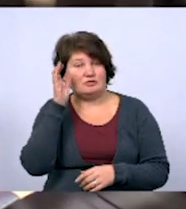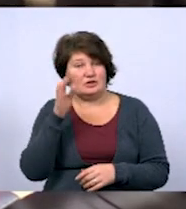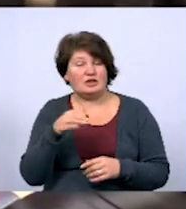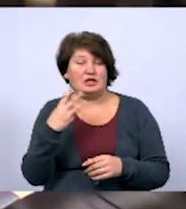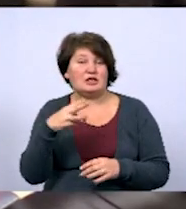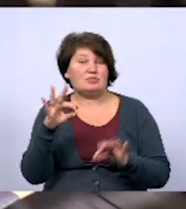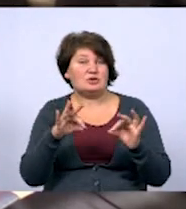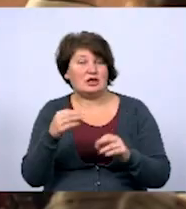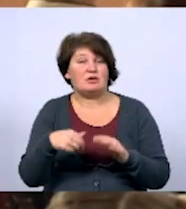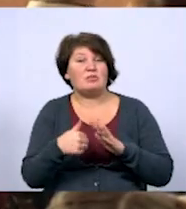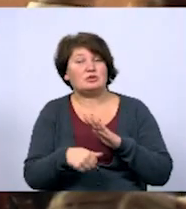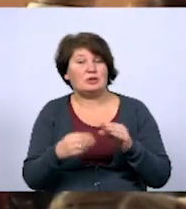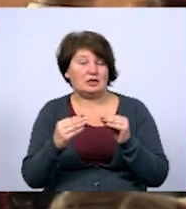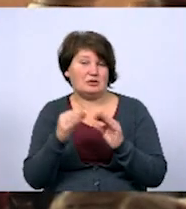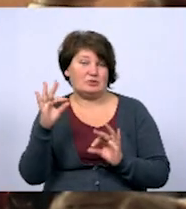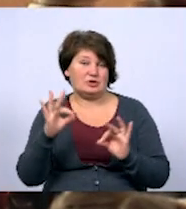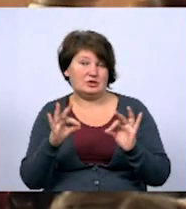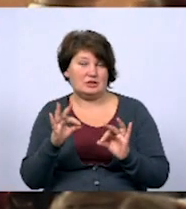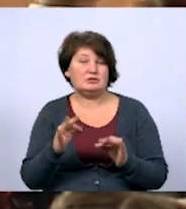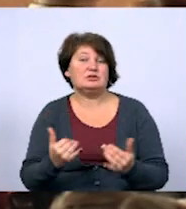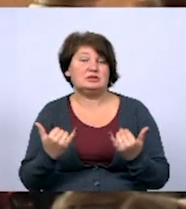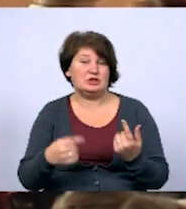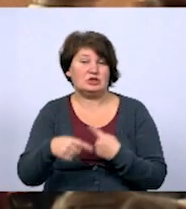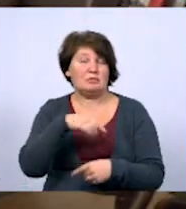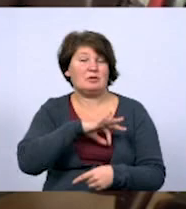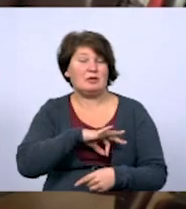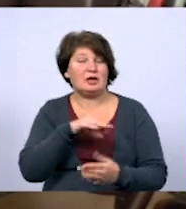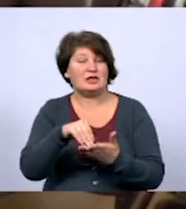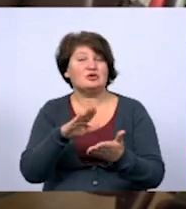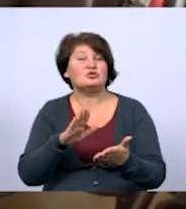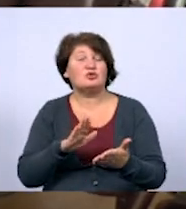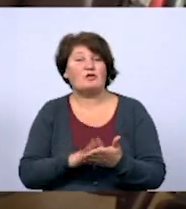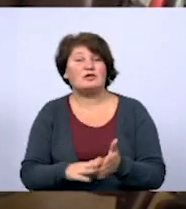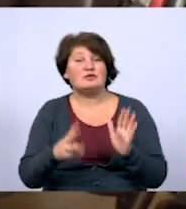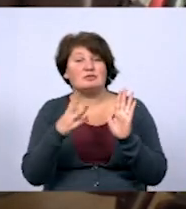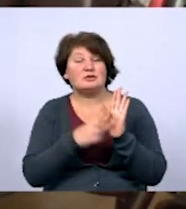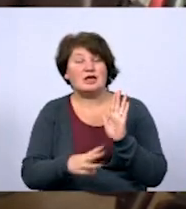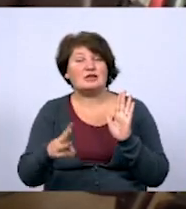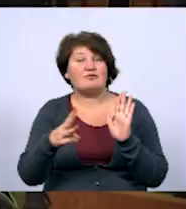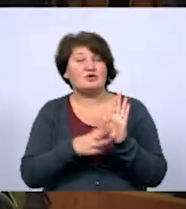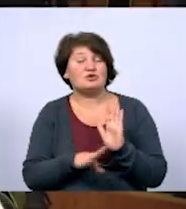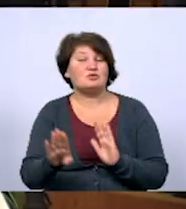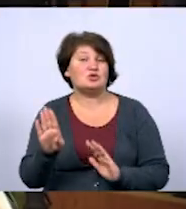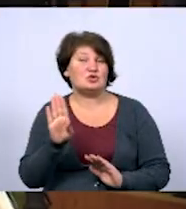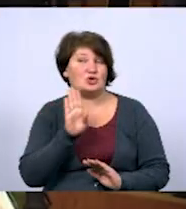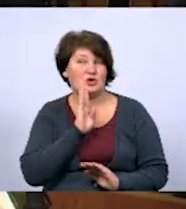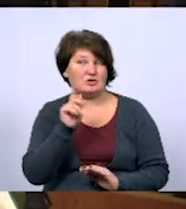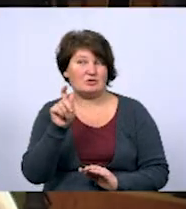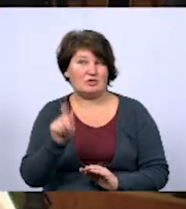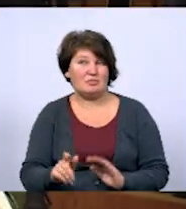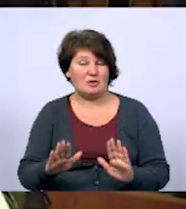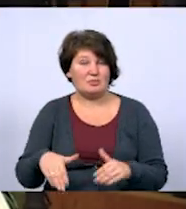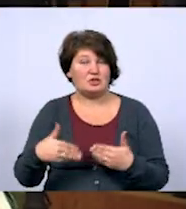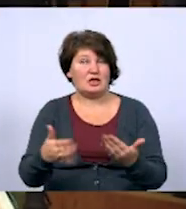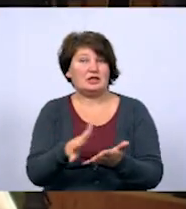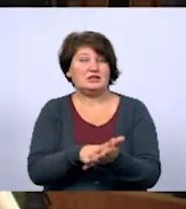безробітними, 10% – діючі підприємниці. Зареєструвалося 88 жінок. Ми подали заявку